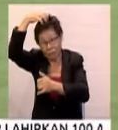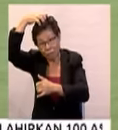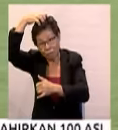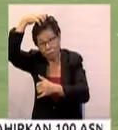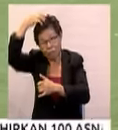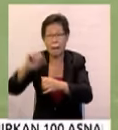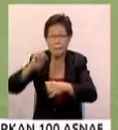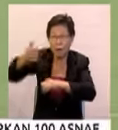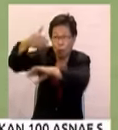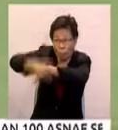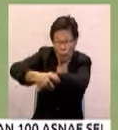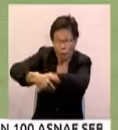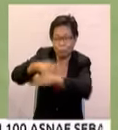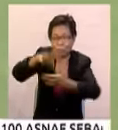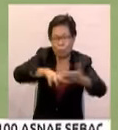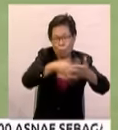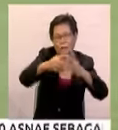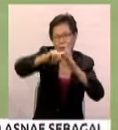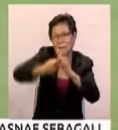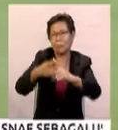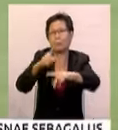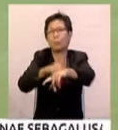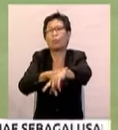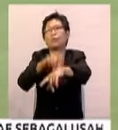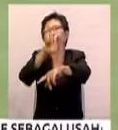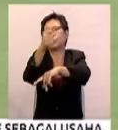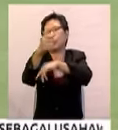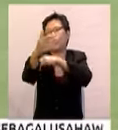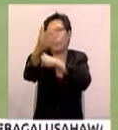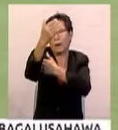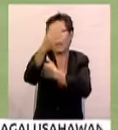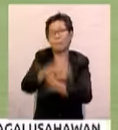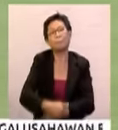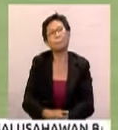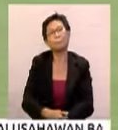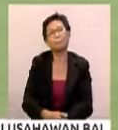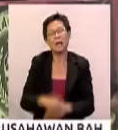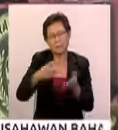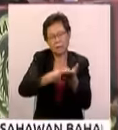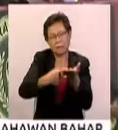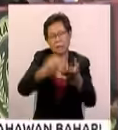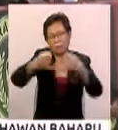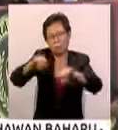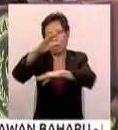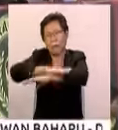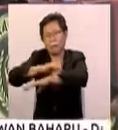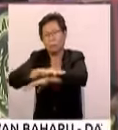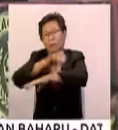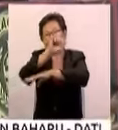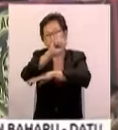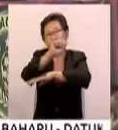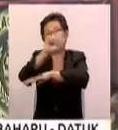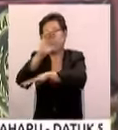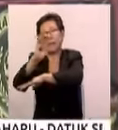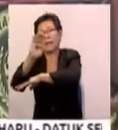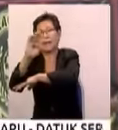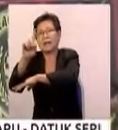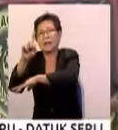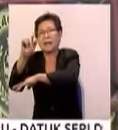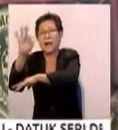Aman malam esok akan dijadual bermula pukul 10 pagi esok. Tiket akan dijual di kaunter A, B, E dan